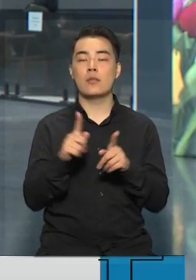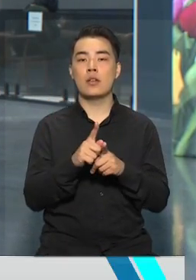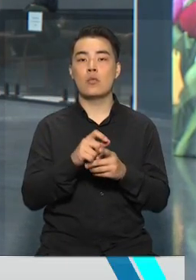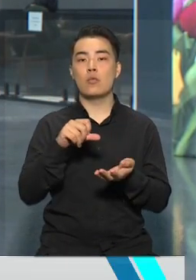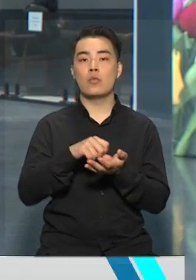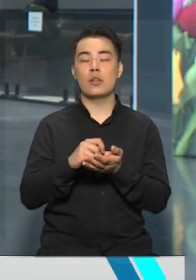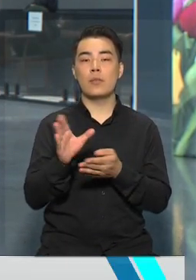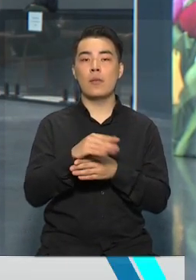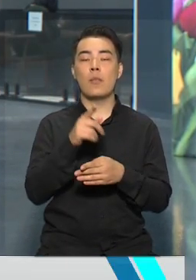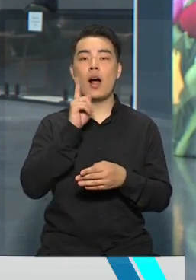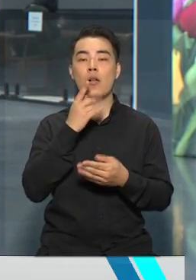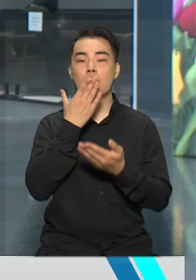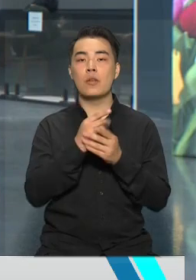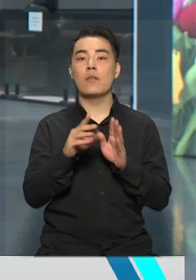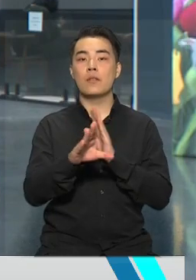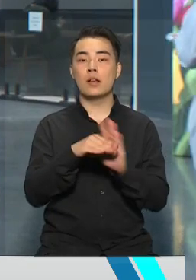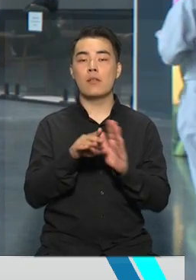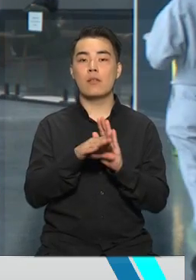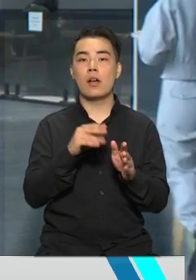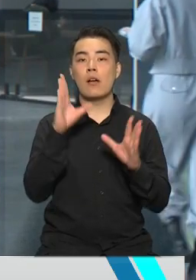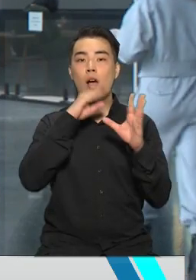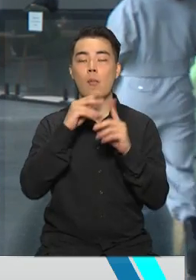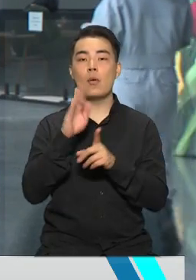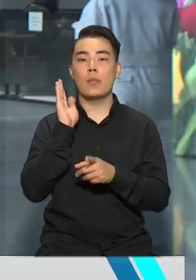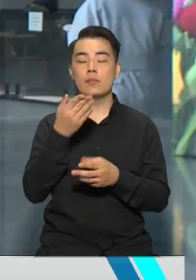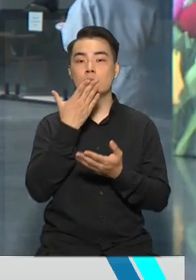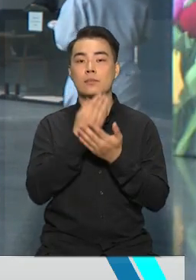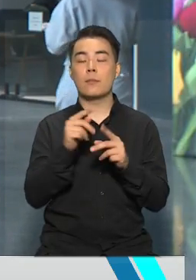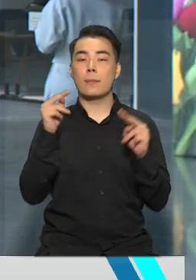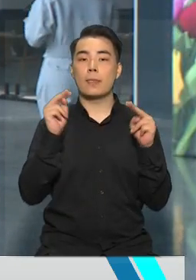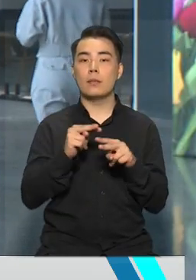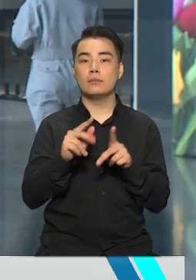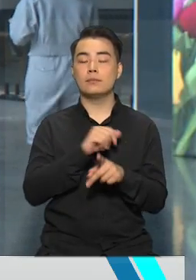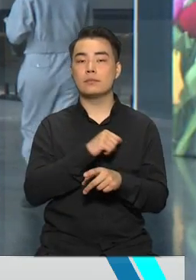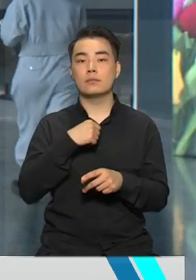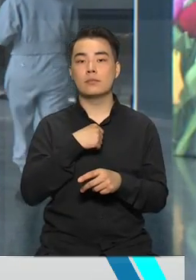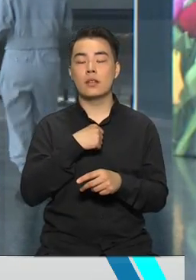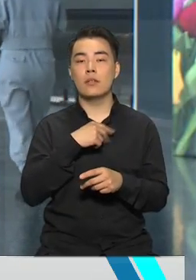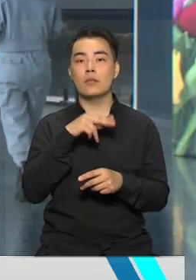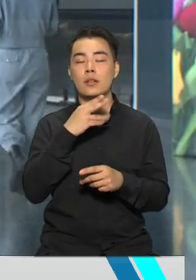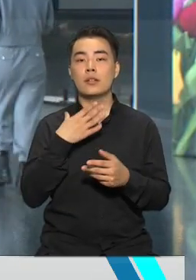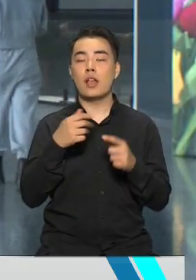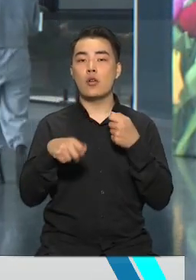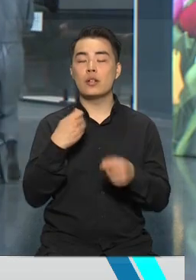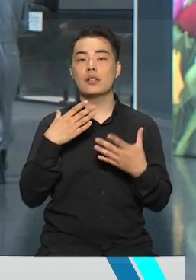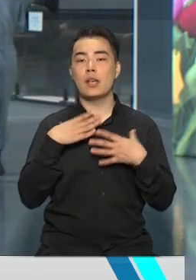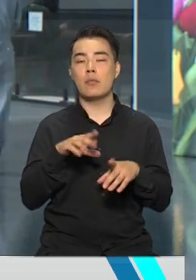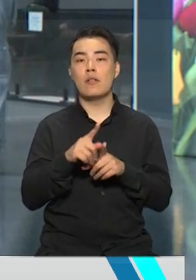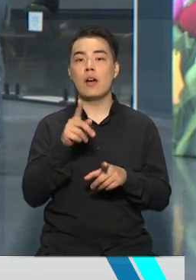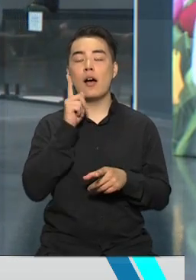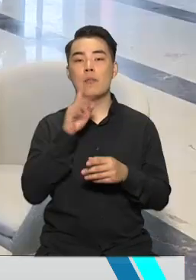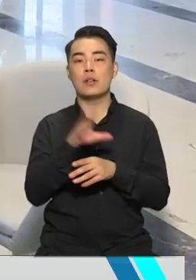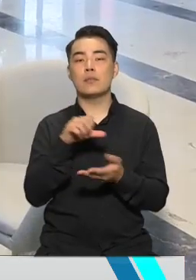атсалысатын азаматтарды өздері таңдауға мүмкіндік береді. Мониторинг барысында айтарлықтай кемшіліктер байқалмады, жастардың белсенділігі жоғары